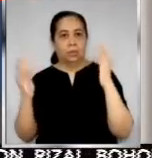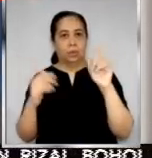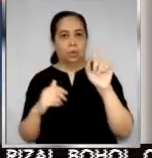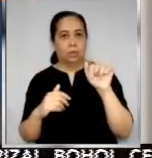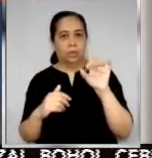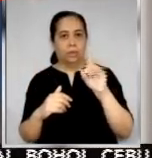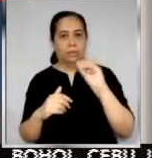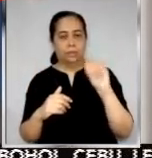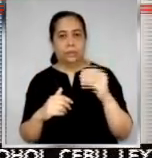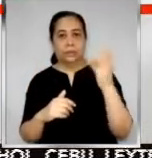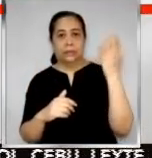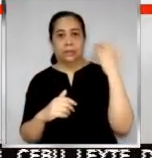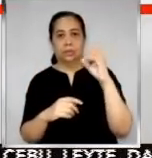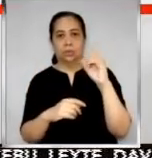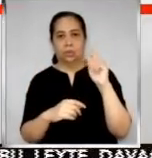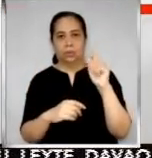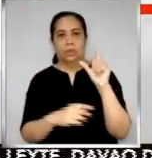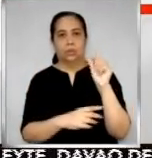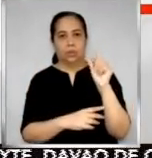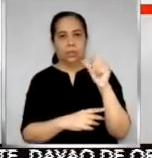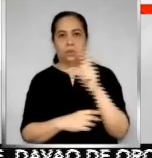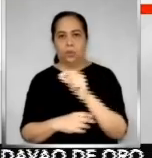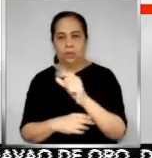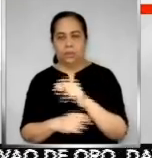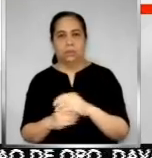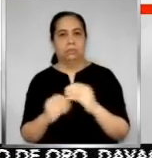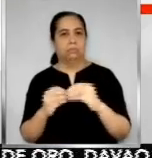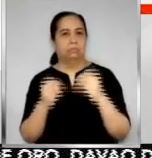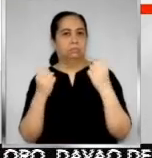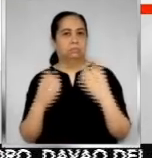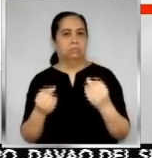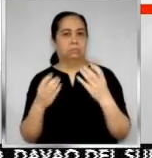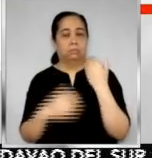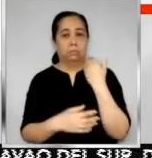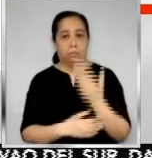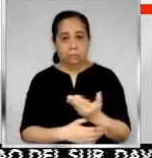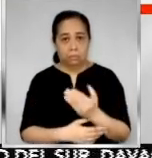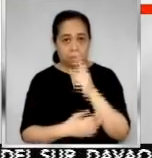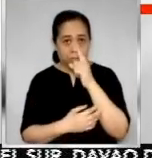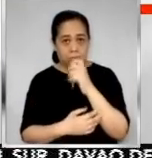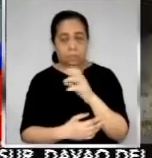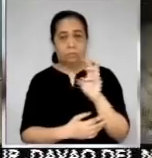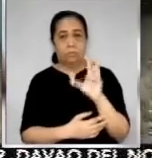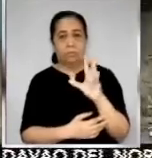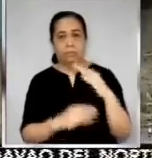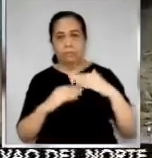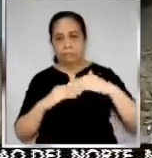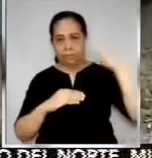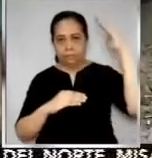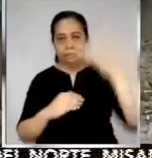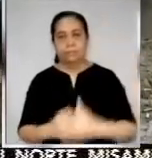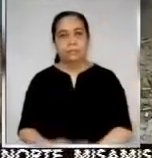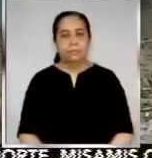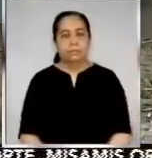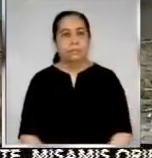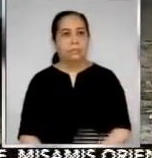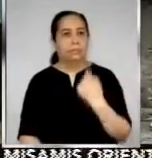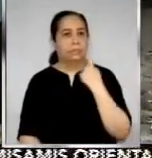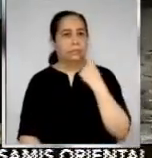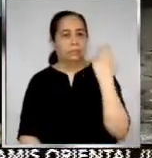nitong October 2020. Pinakamarami sa mga namatay ay nasa edad 65 pataas. Nitong nakaraang Biyernes